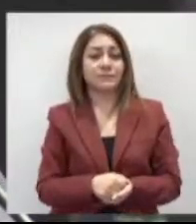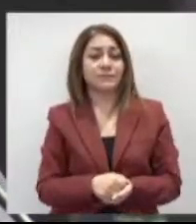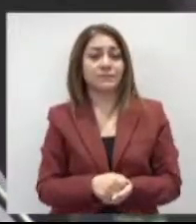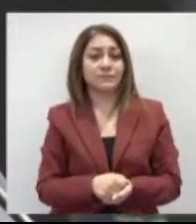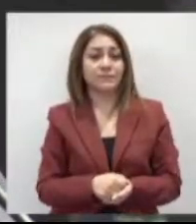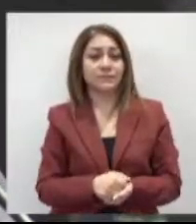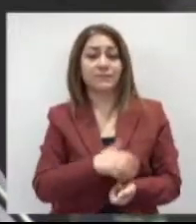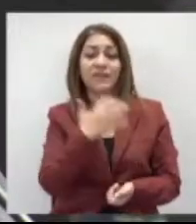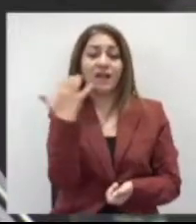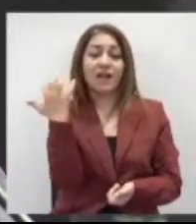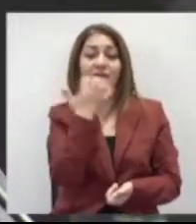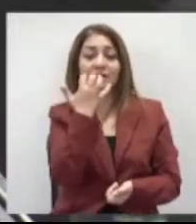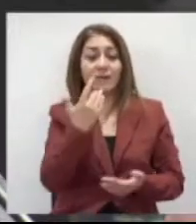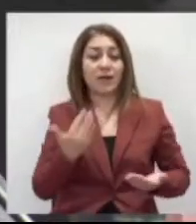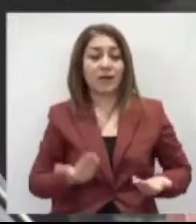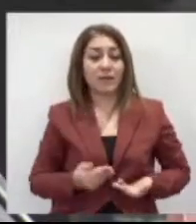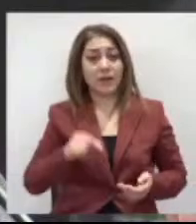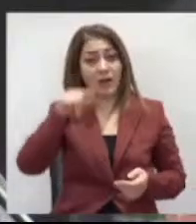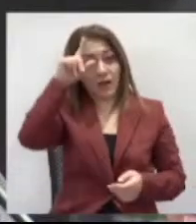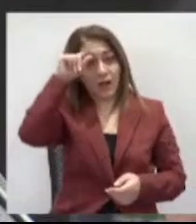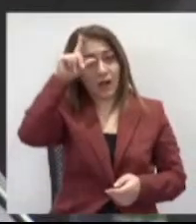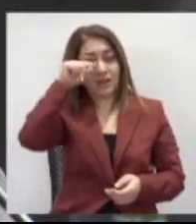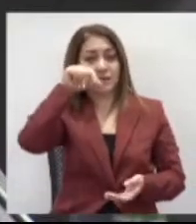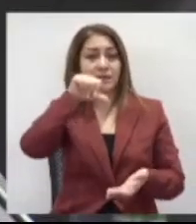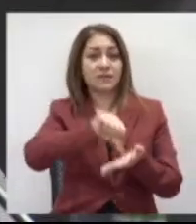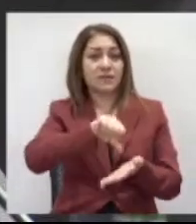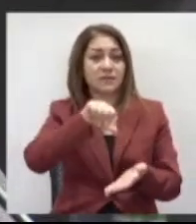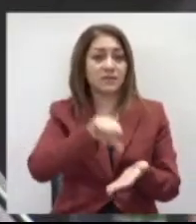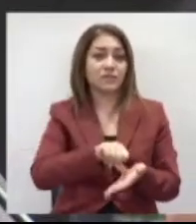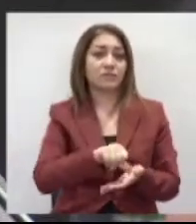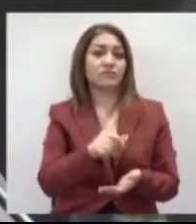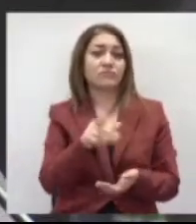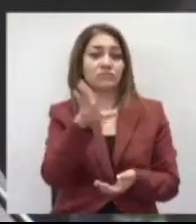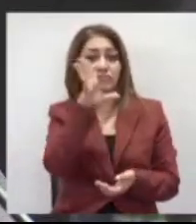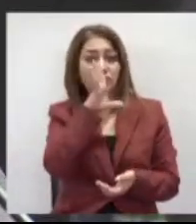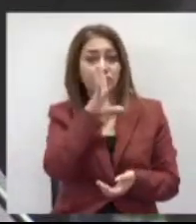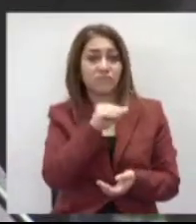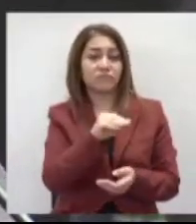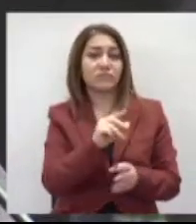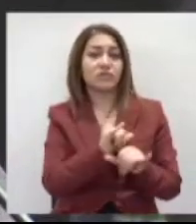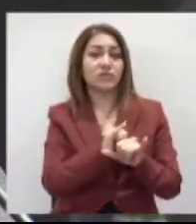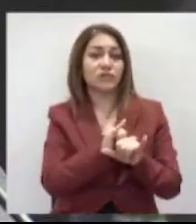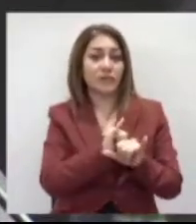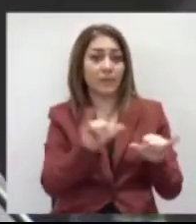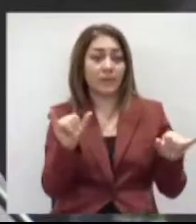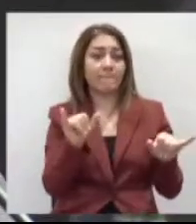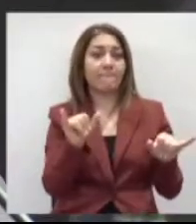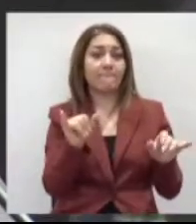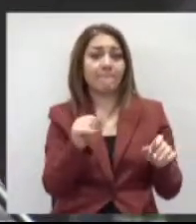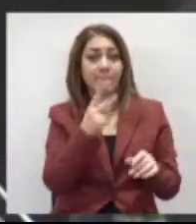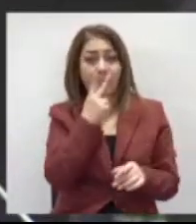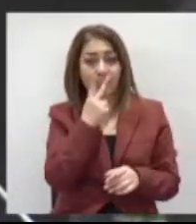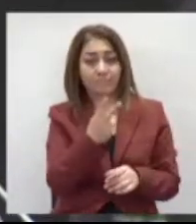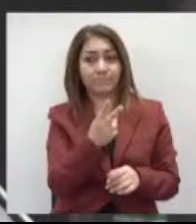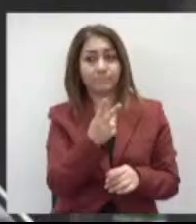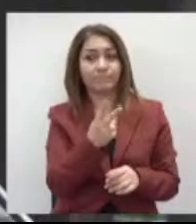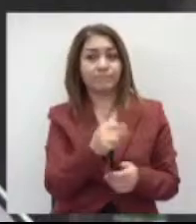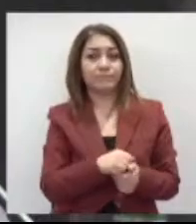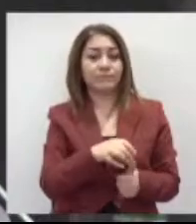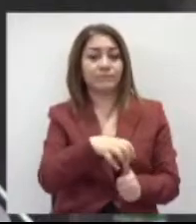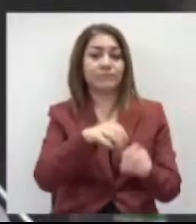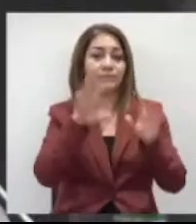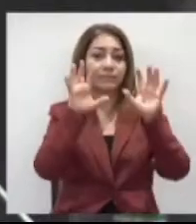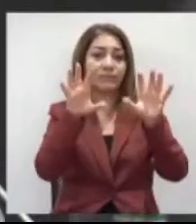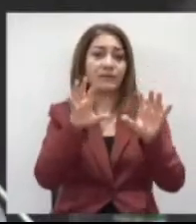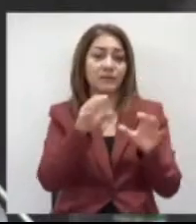այսինքն Սփյուռքի ներուժի ներգրավման հնարավորությունը, ընդլայնման այդ հնարավորությունը դիտարկում ենք սահմանությամբ,